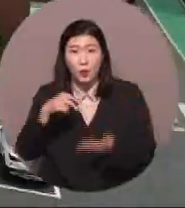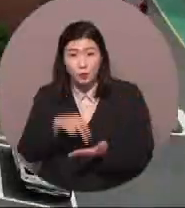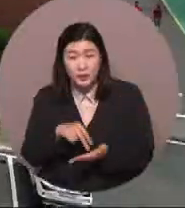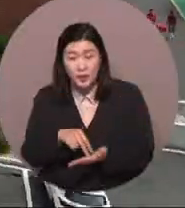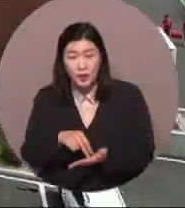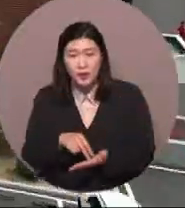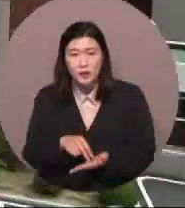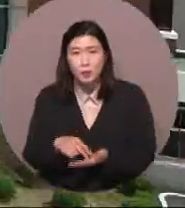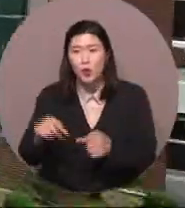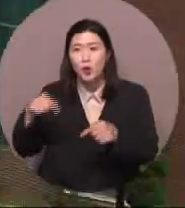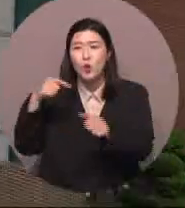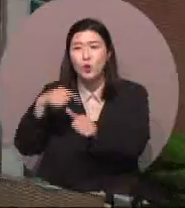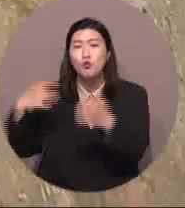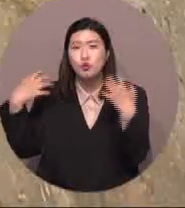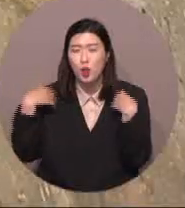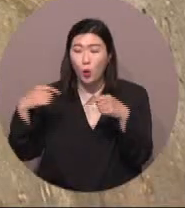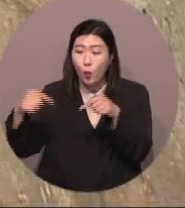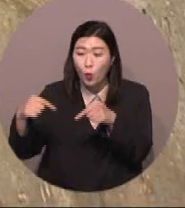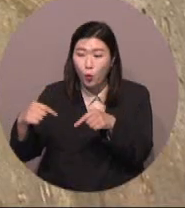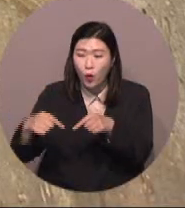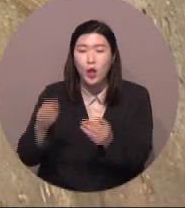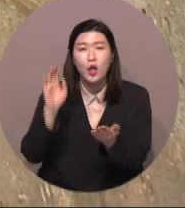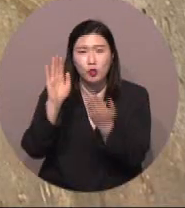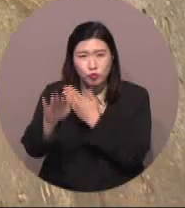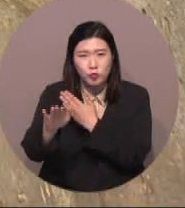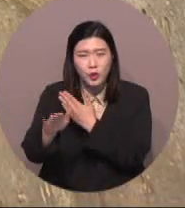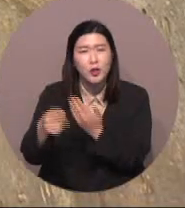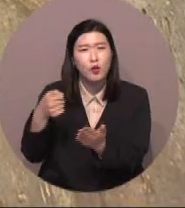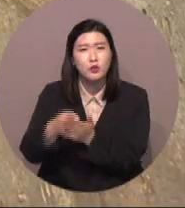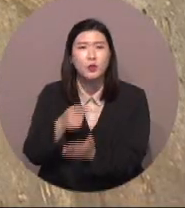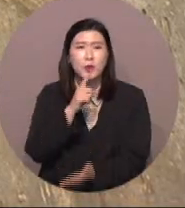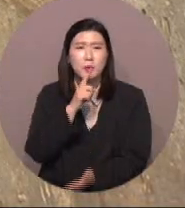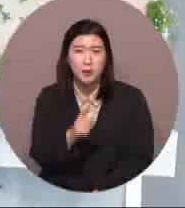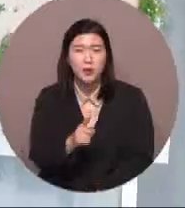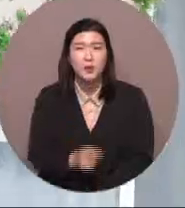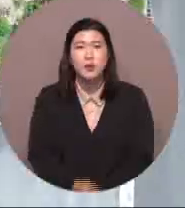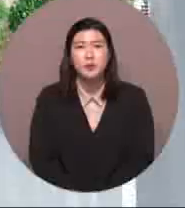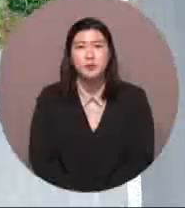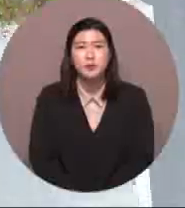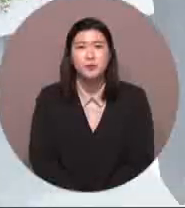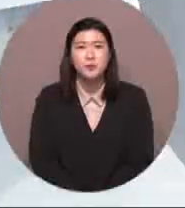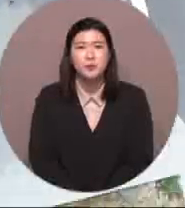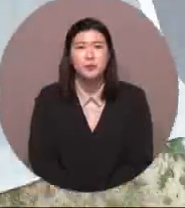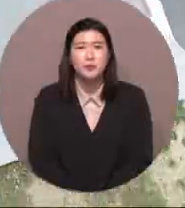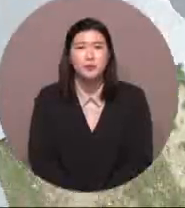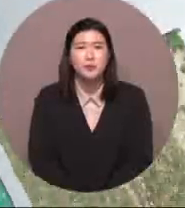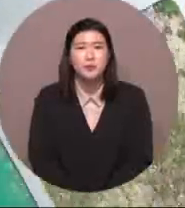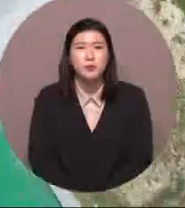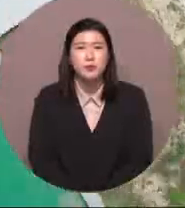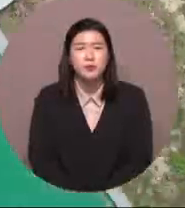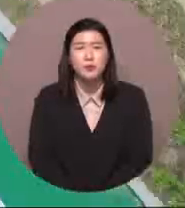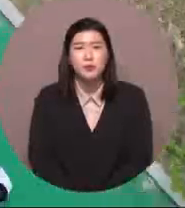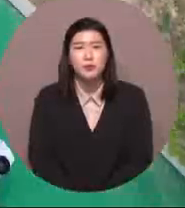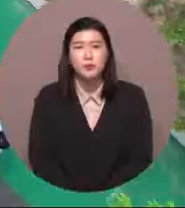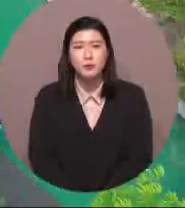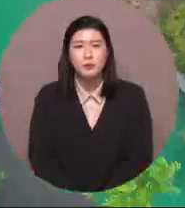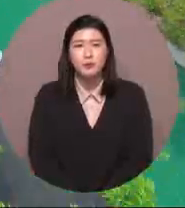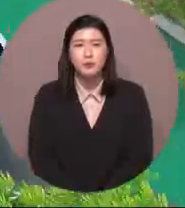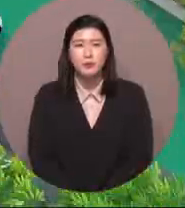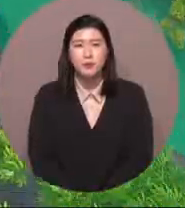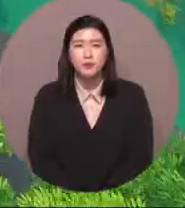구성원 교육청 등과 면밀히 협의해 철거 여부를 결정하겠다고 밝혔습니다 mbc 뉴스 윤후